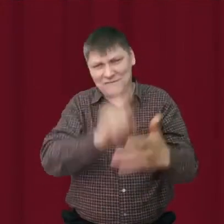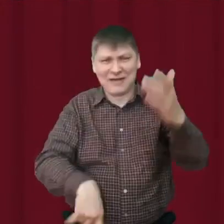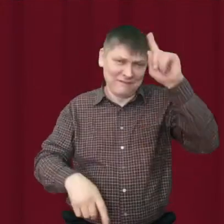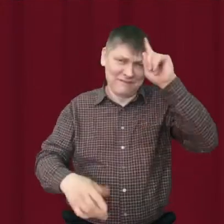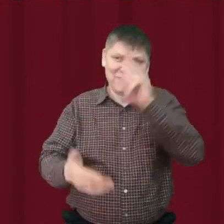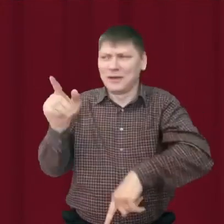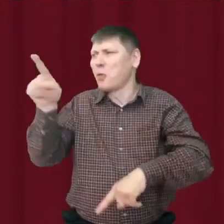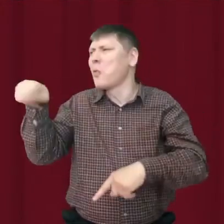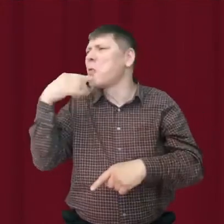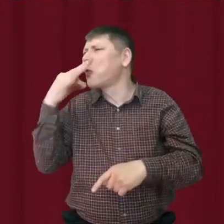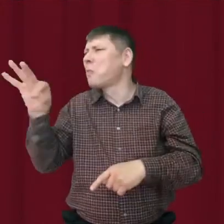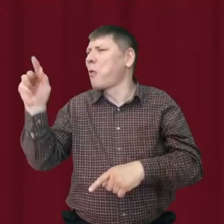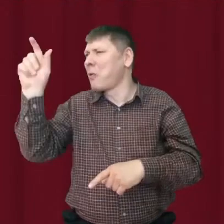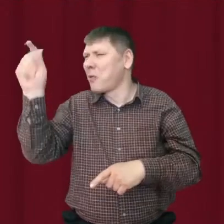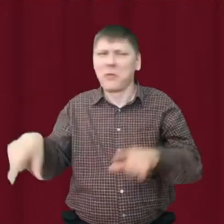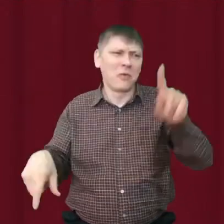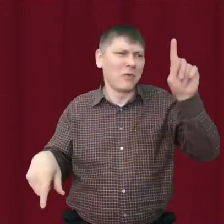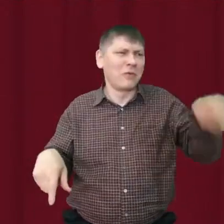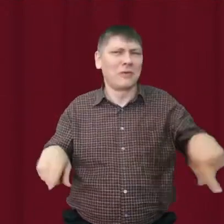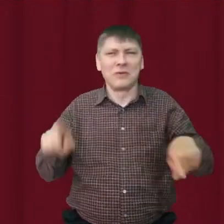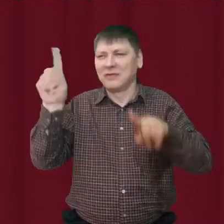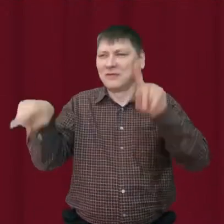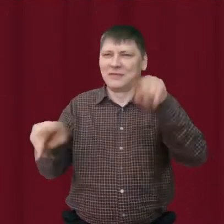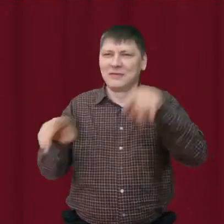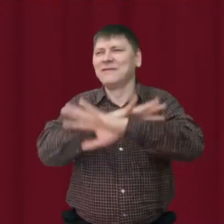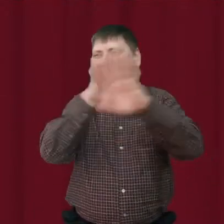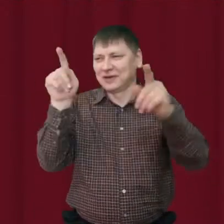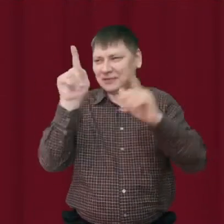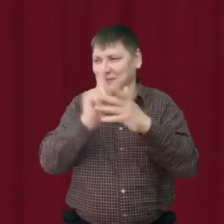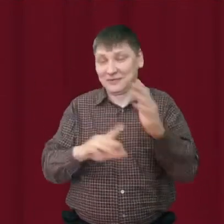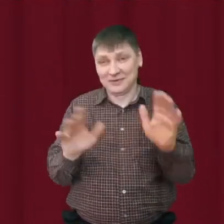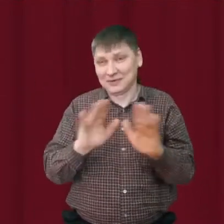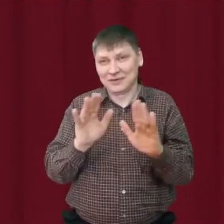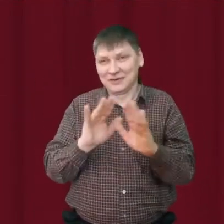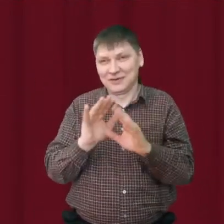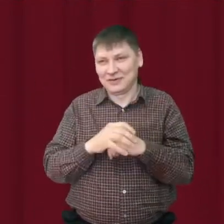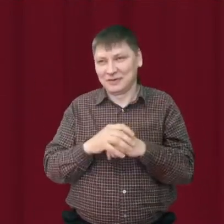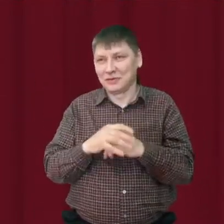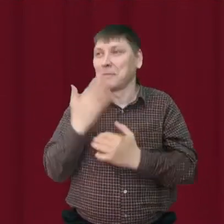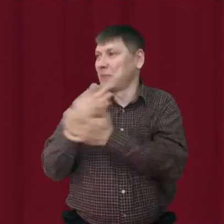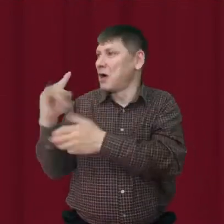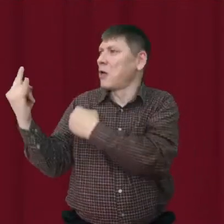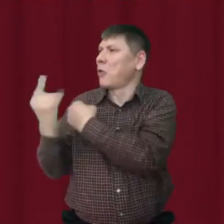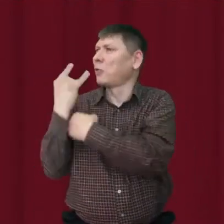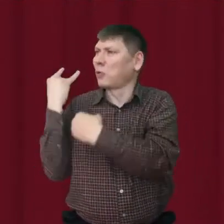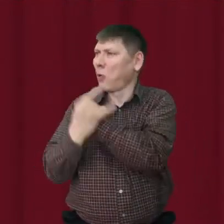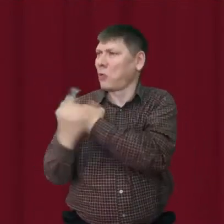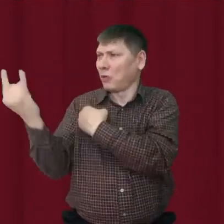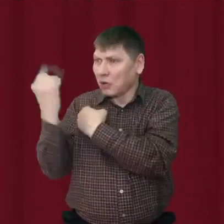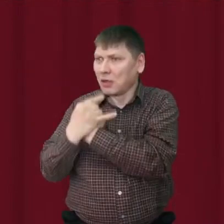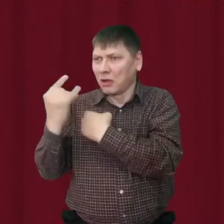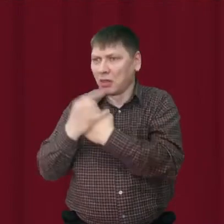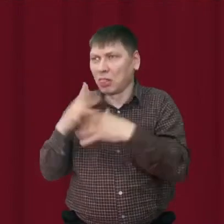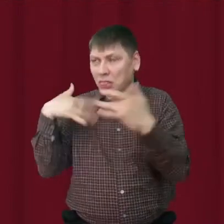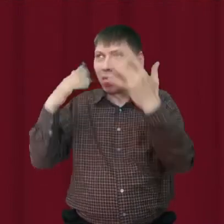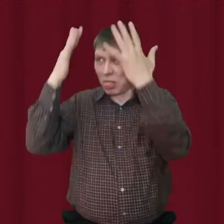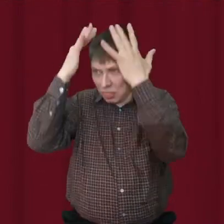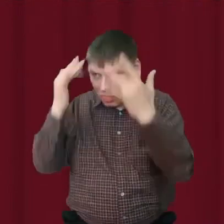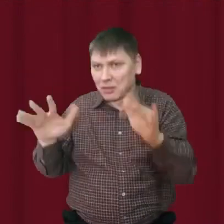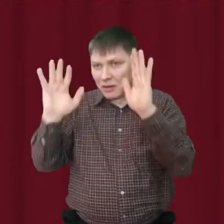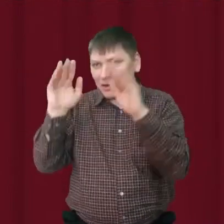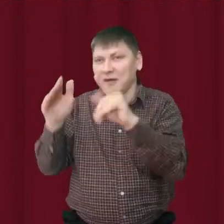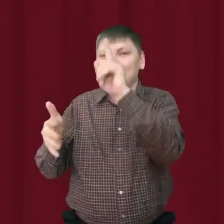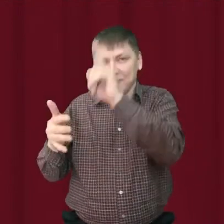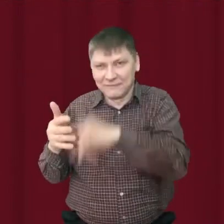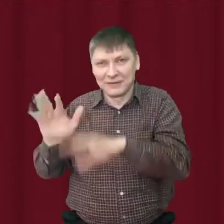бы ни говорили, и правильное, и неправильное. Это вовсе не означает, что любовь будет верить какой-то лжи, что любовь будет верить,